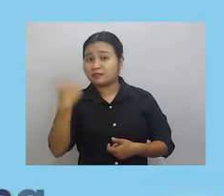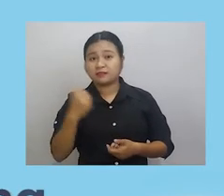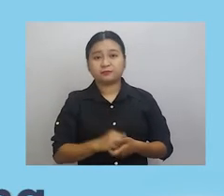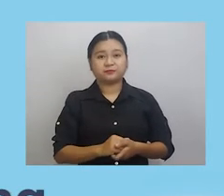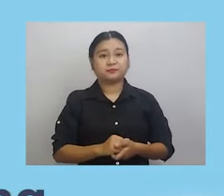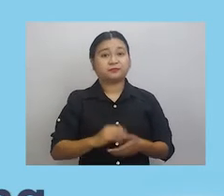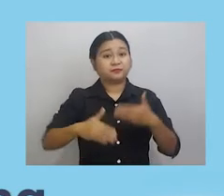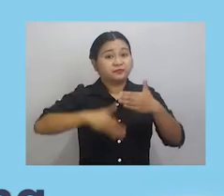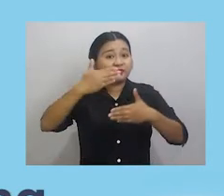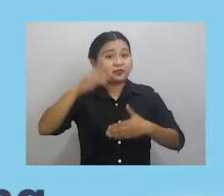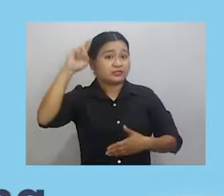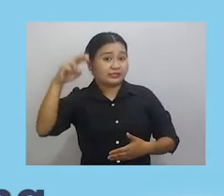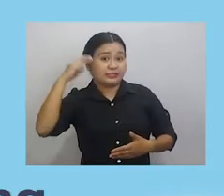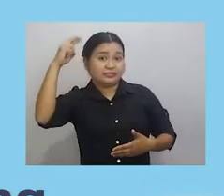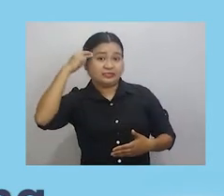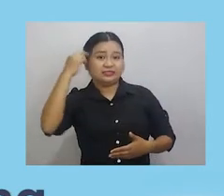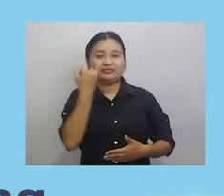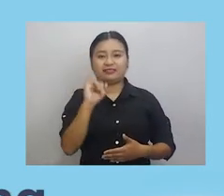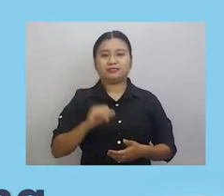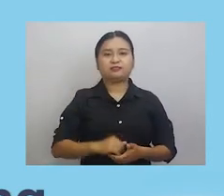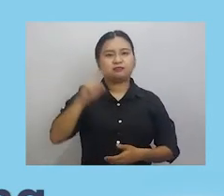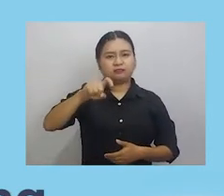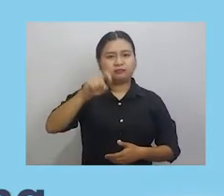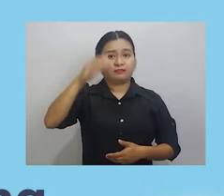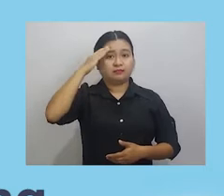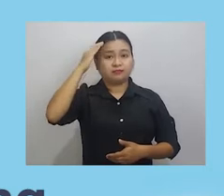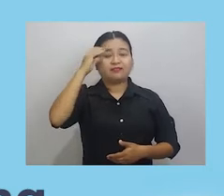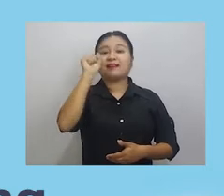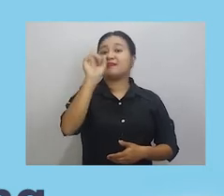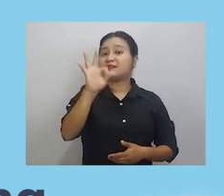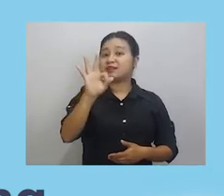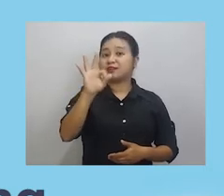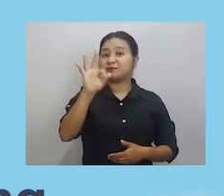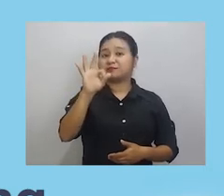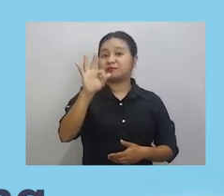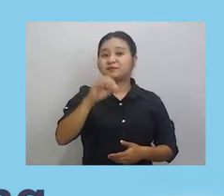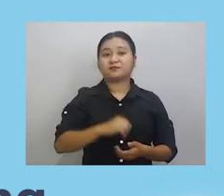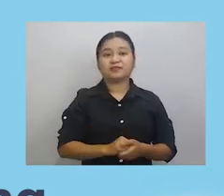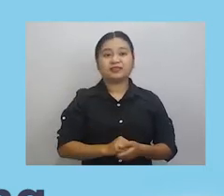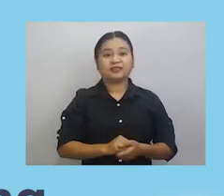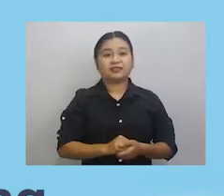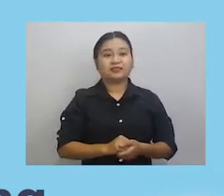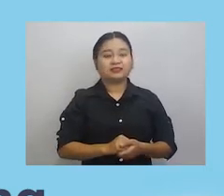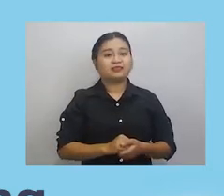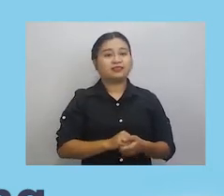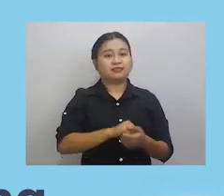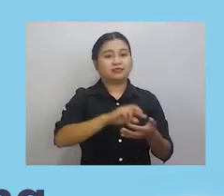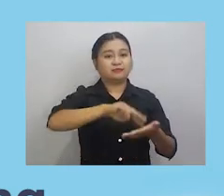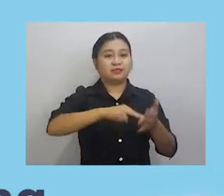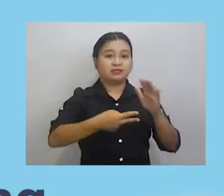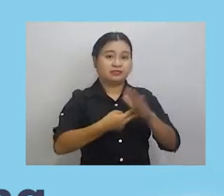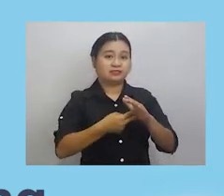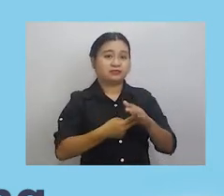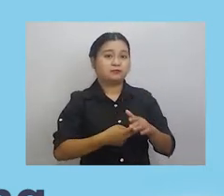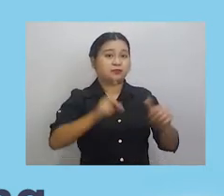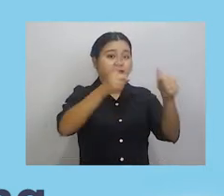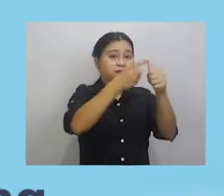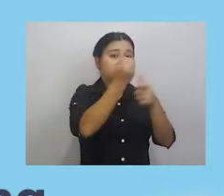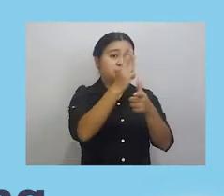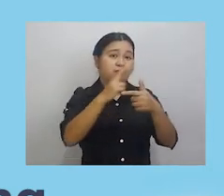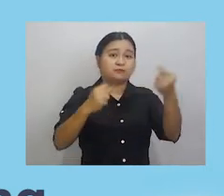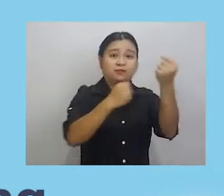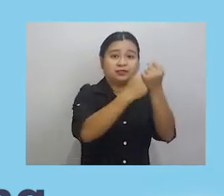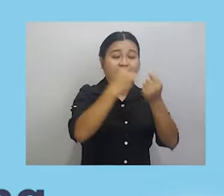pangangatwiran. Kailangan nating kilalanin na kung tayo ay tumutukoy sa pangunahin o sumusuport ang ideya ng isang akta